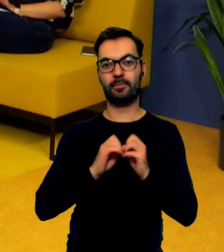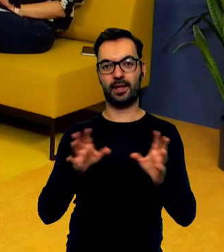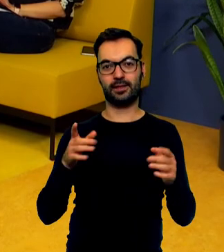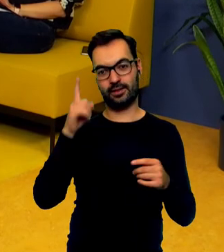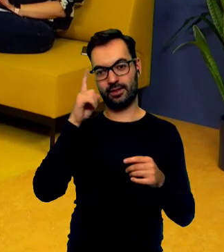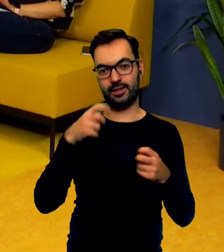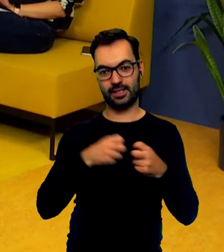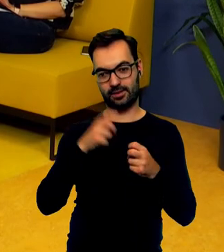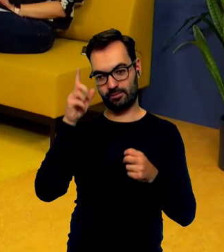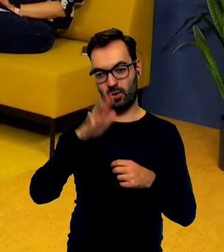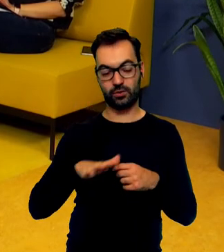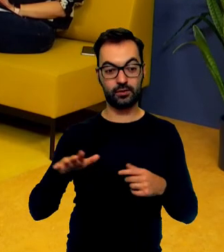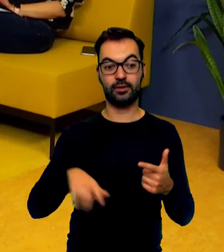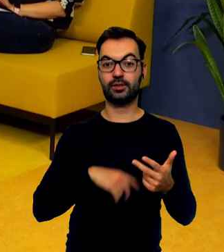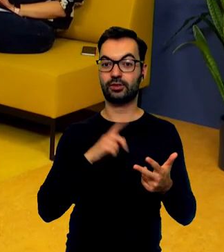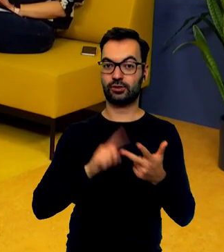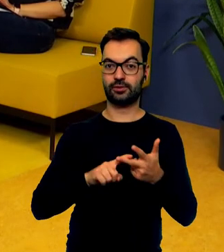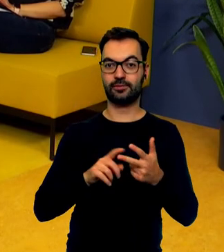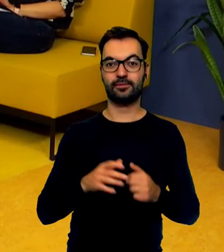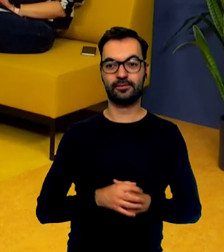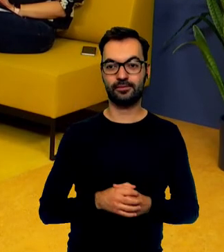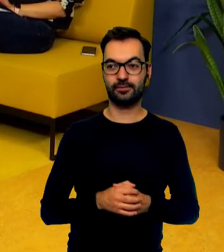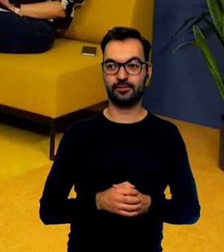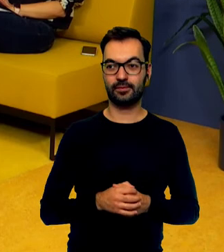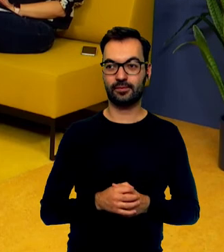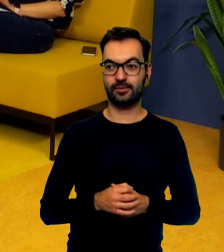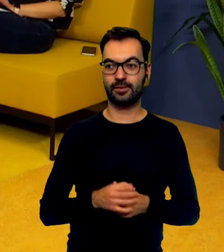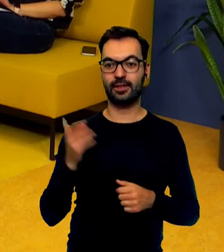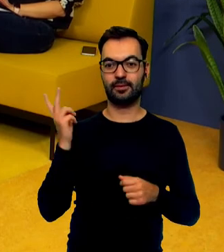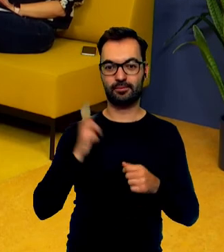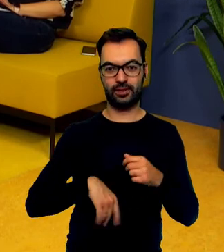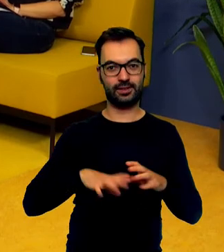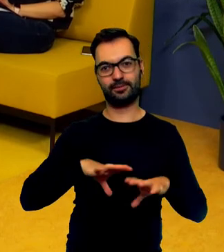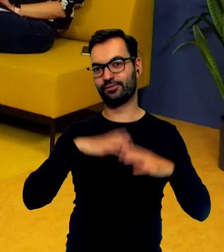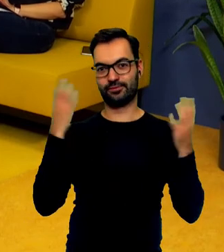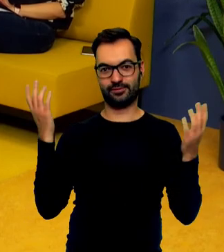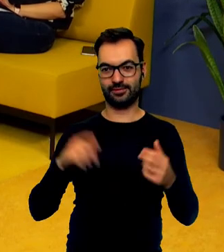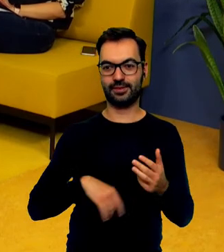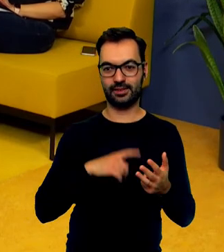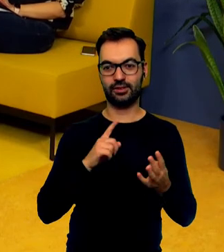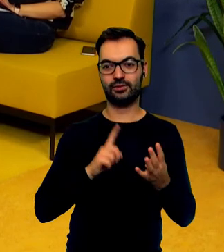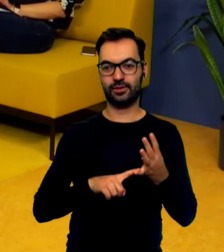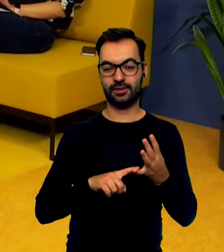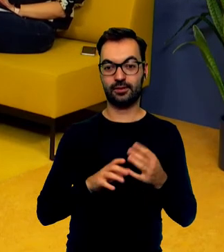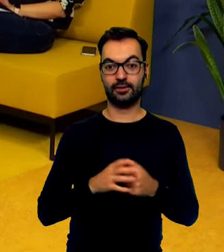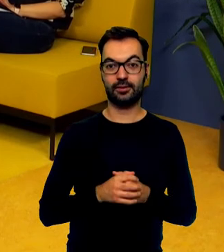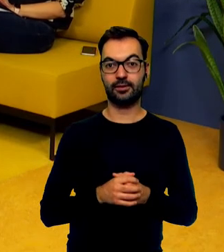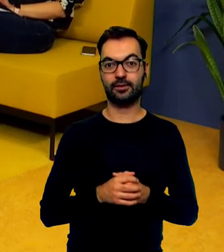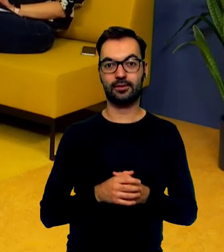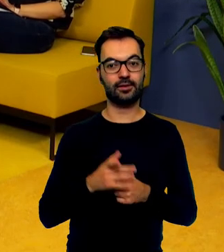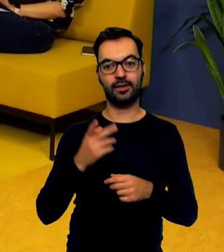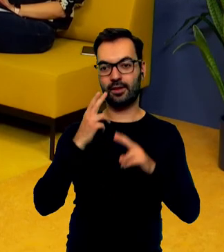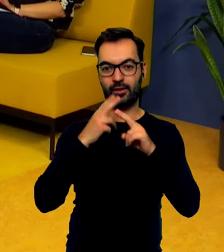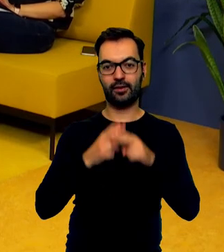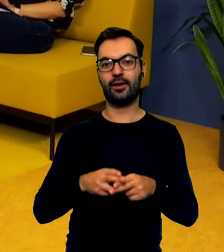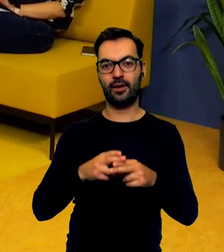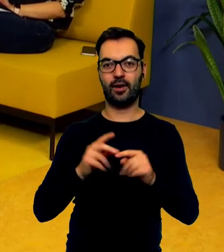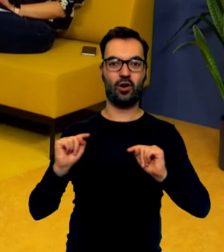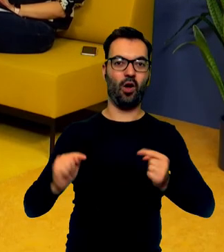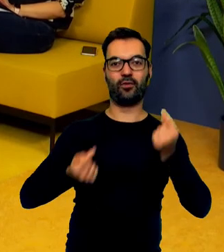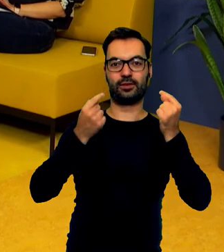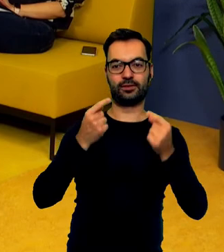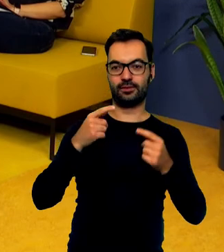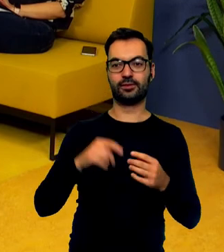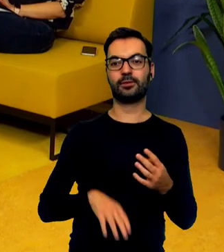mediów społecznościowych. Reguła numer 3. Przestań się oburzać. Reguła 4. Nie ulegaj